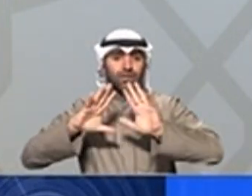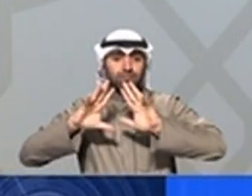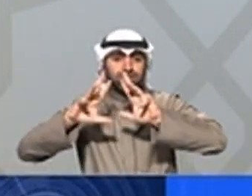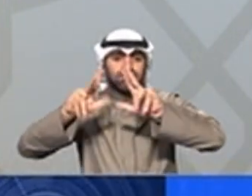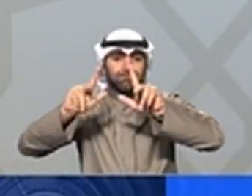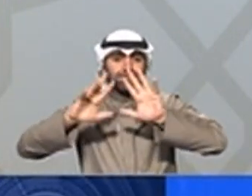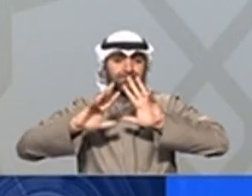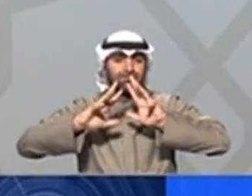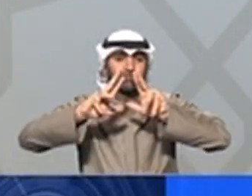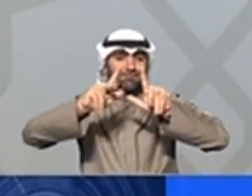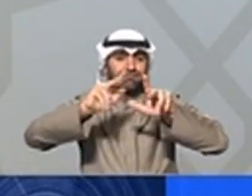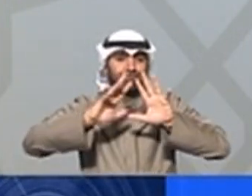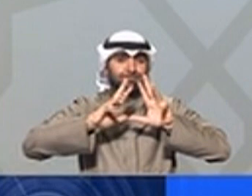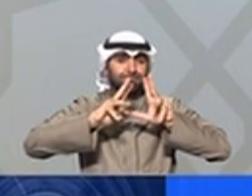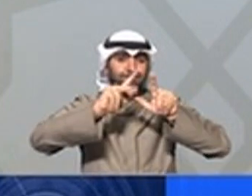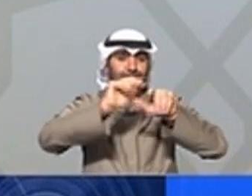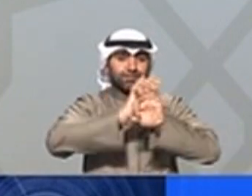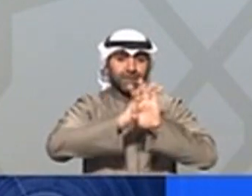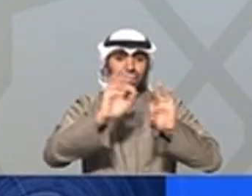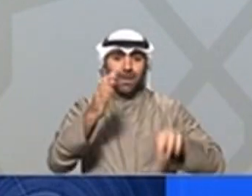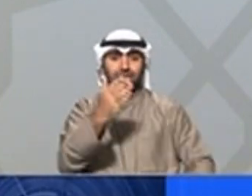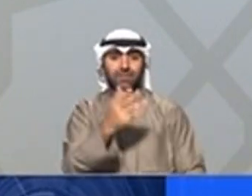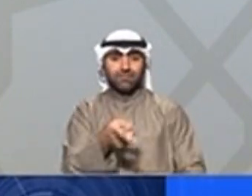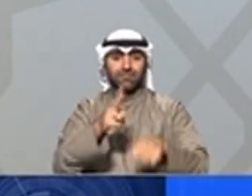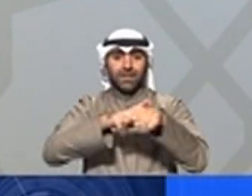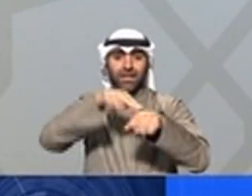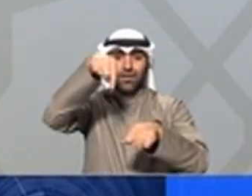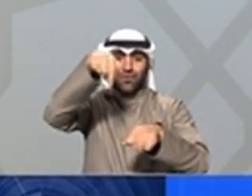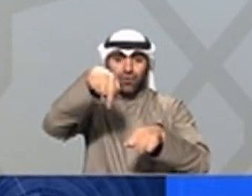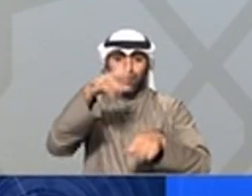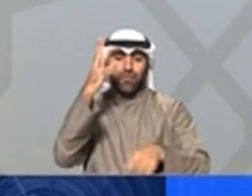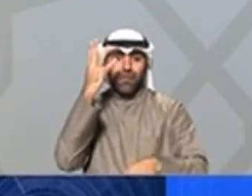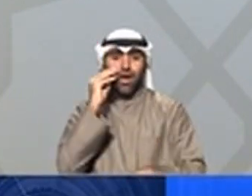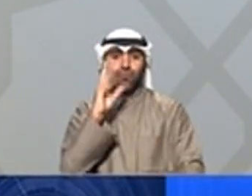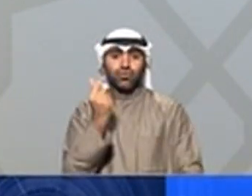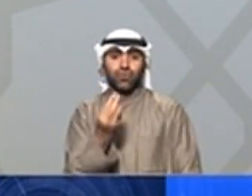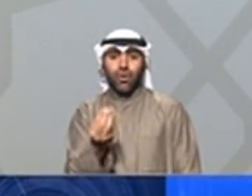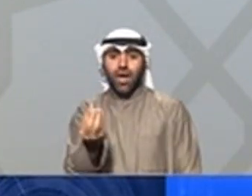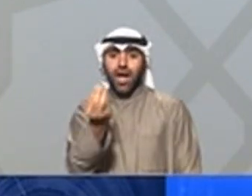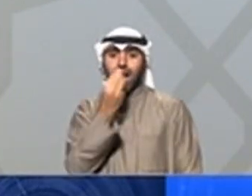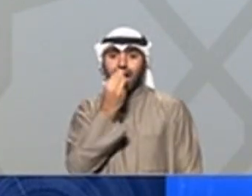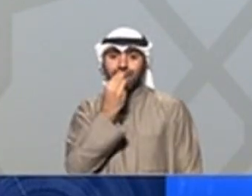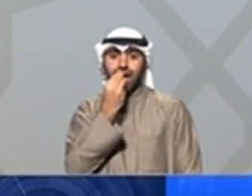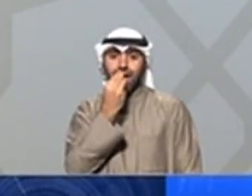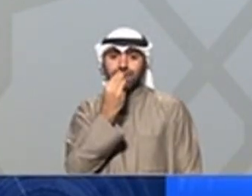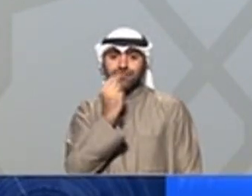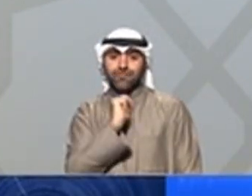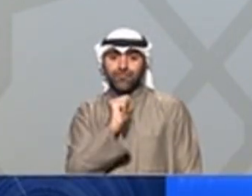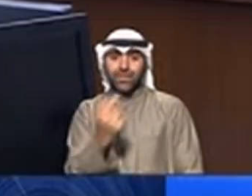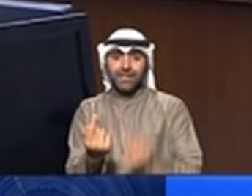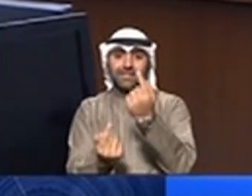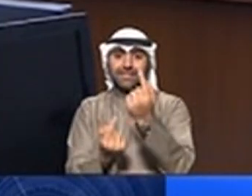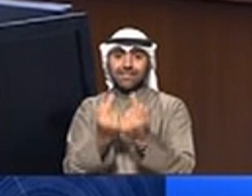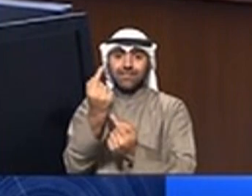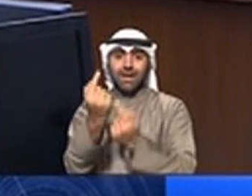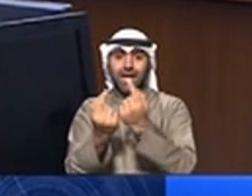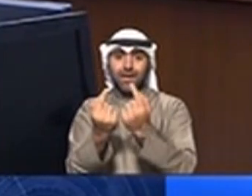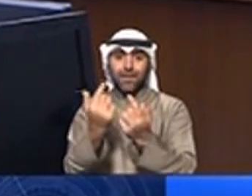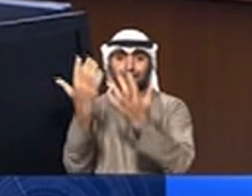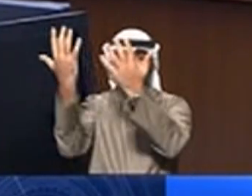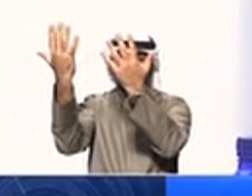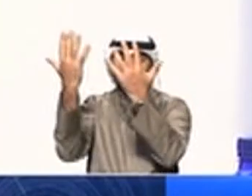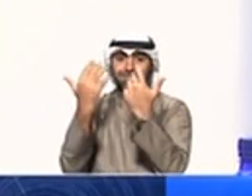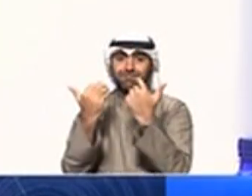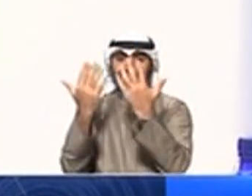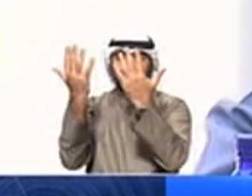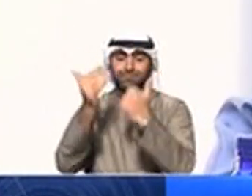اللجنة مهامها حتى يتم تحقيق الأمن الغذائي في البلد والاستغناء عن الاستيراد من الخارج. وتستكمل عدد من